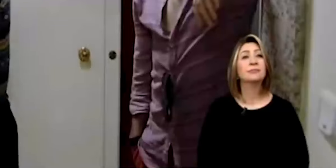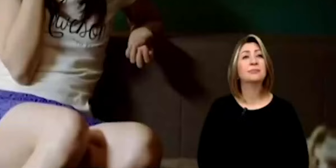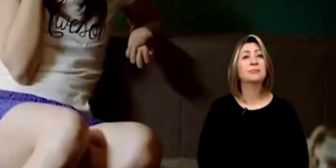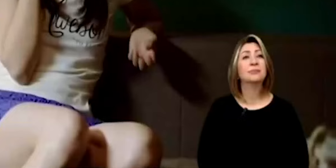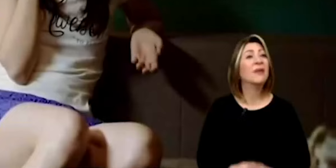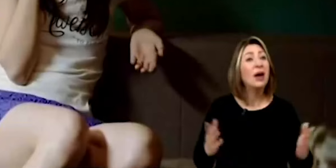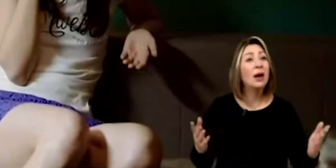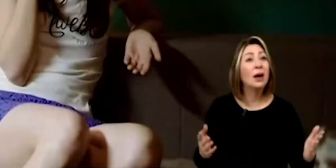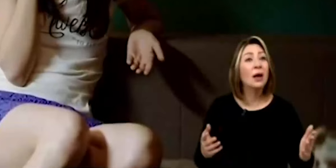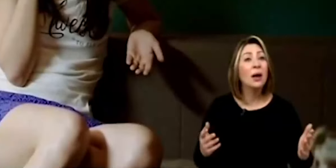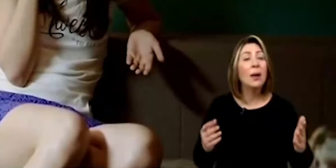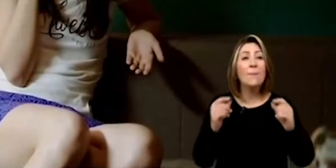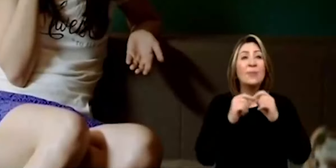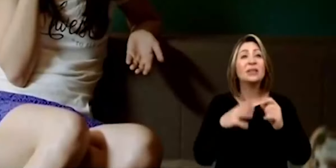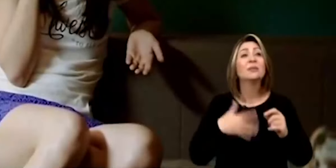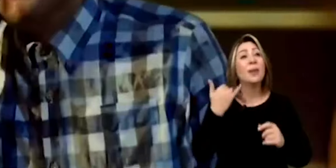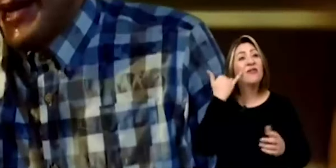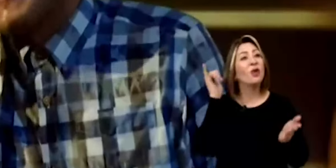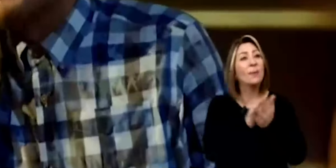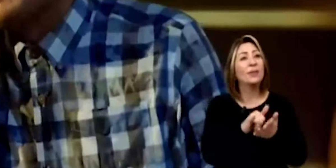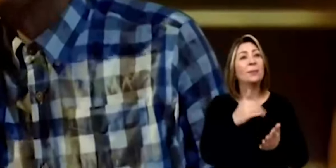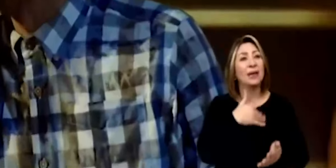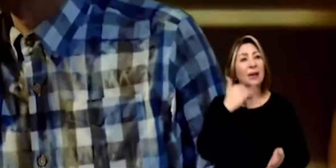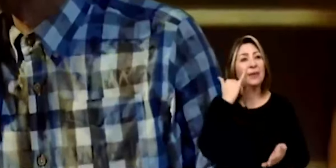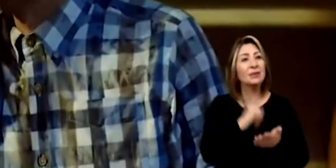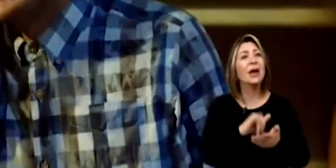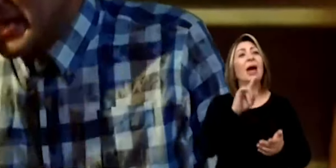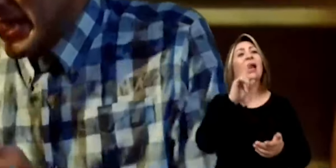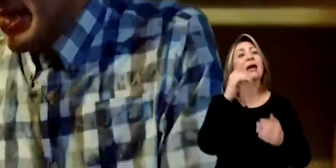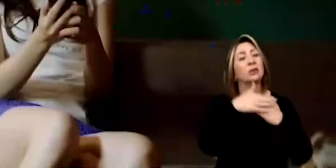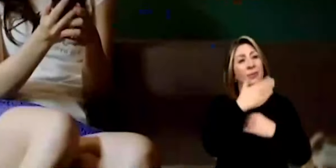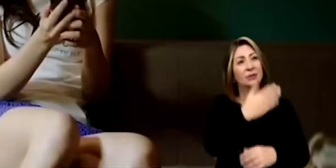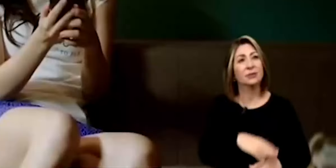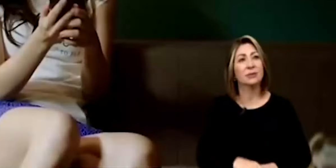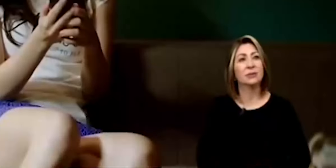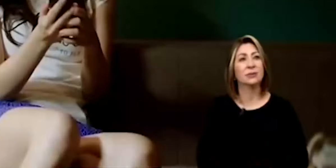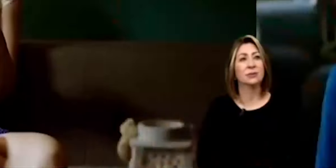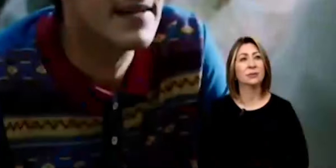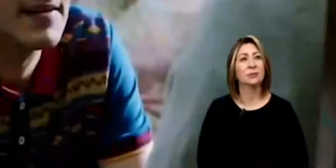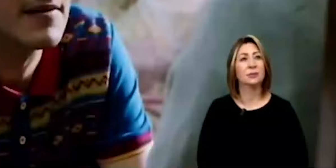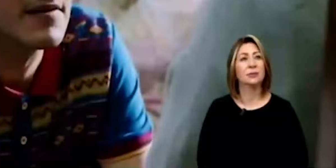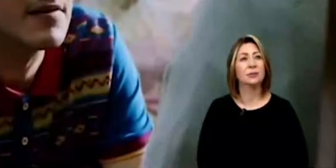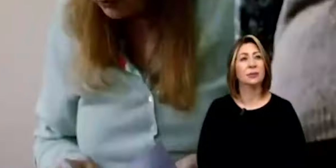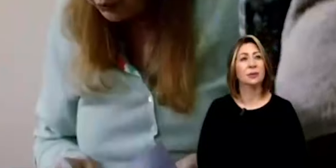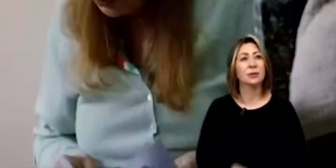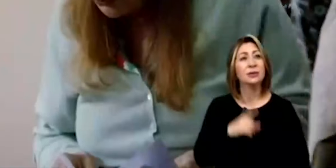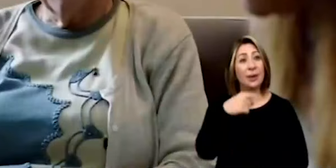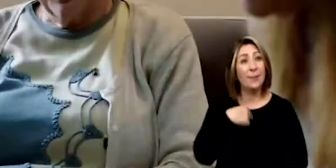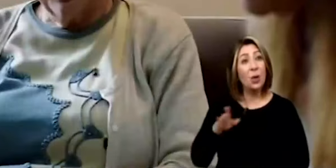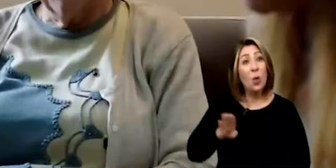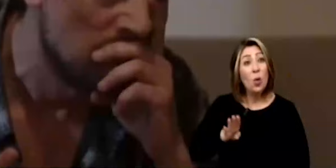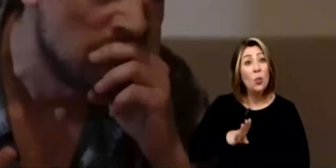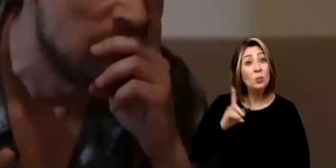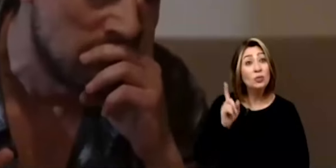Ne var? Bahadır, istemiyorsan ben telefonu kapatayım. Ben kapatırım Demet'ciğim. Hayırlı akşamlar. Vallahi kapat. Sen benim oğlum